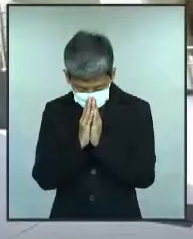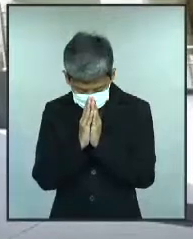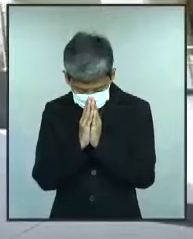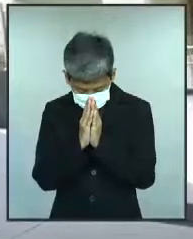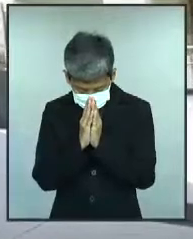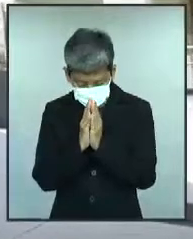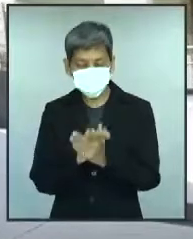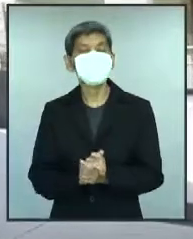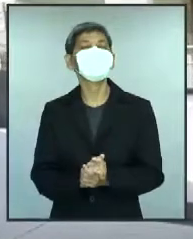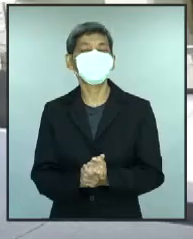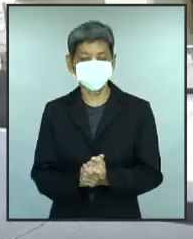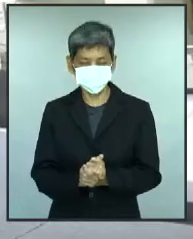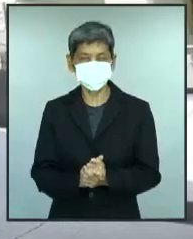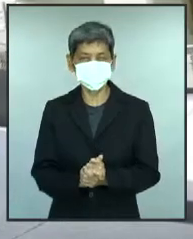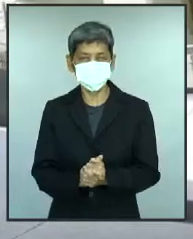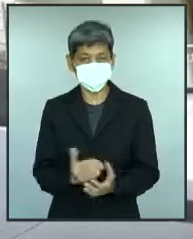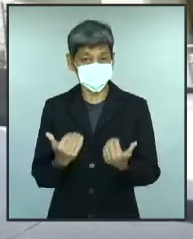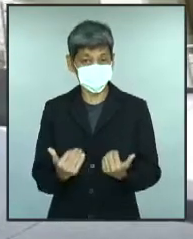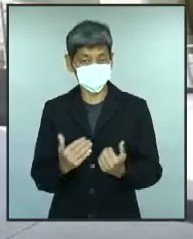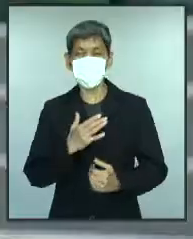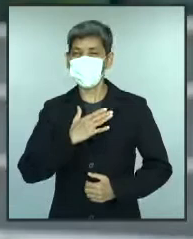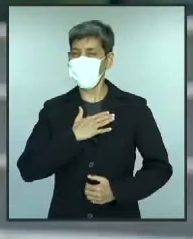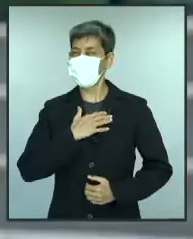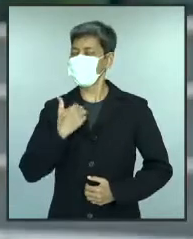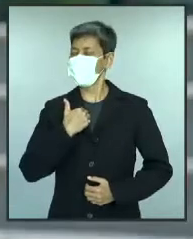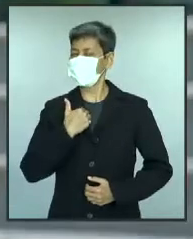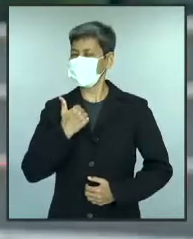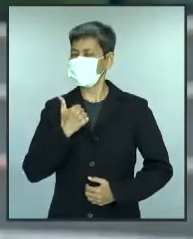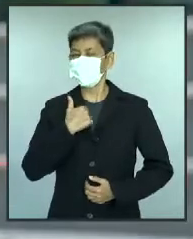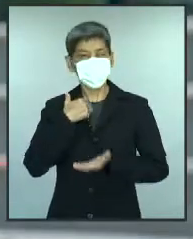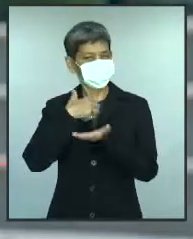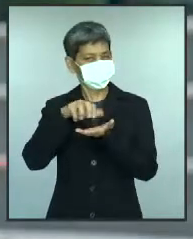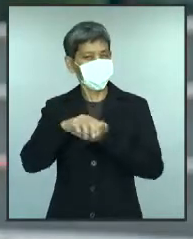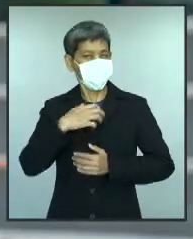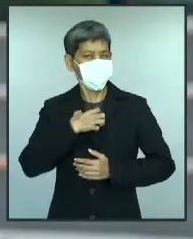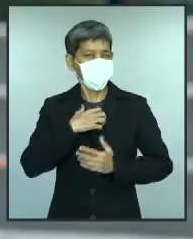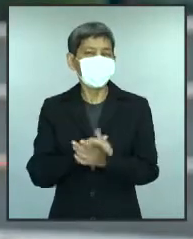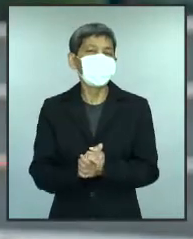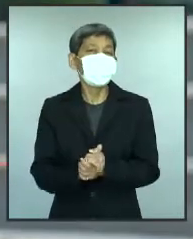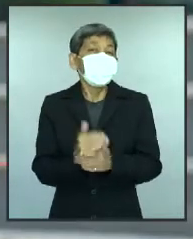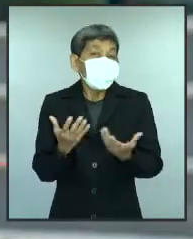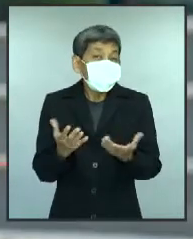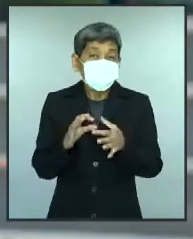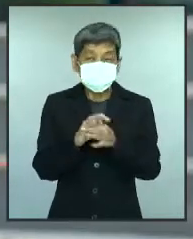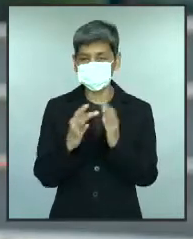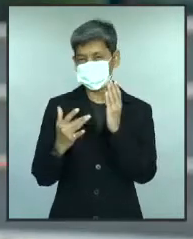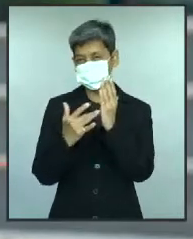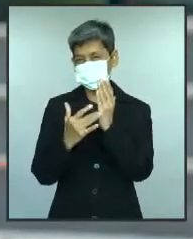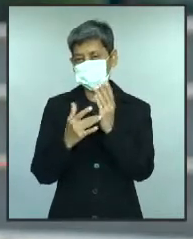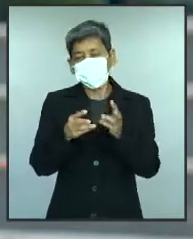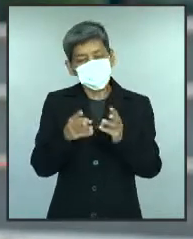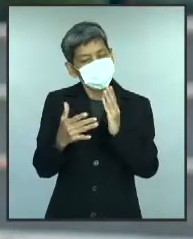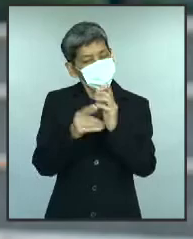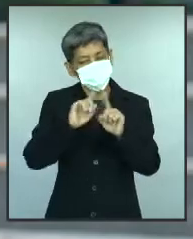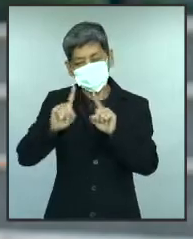สวัสดีครับคุณผู้ชมฮะยินดีต้อนรับเข้าสู่รายการนะฮะวันนี้นะครับผมมีเรื่องน่าสนใจที่จะมานำเสนอคุณผู้ชมนะครับนั่นก็คือในเรื่องของนวัตกรรมและ